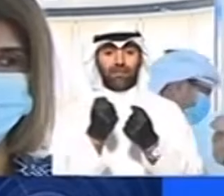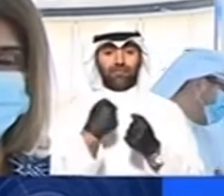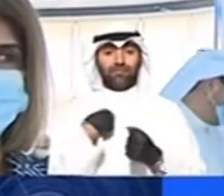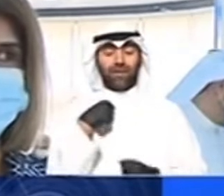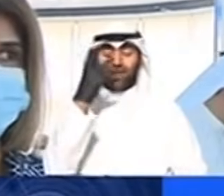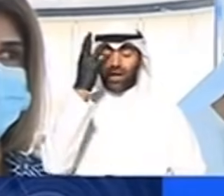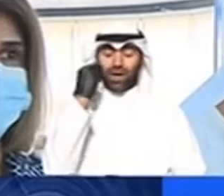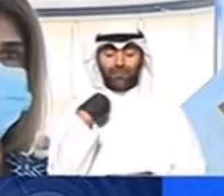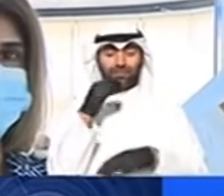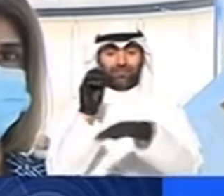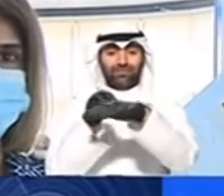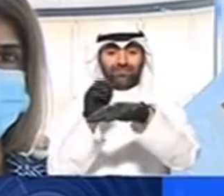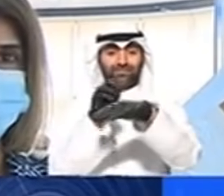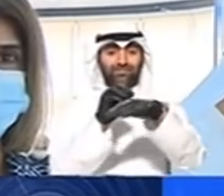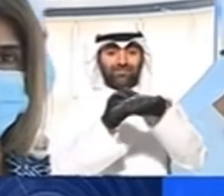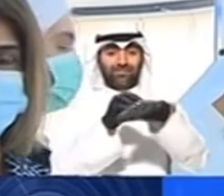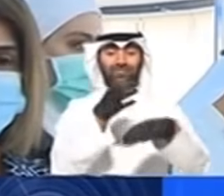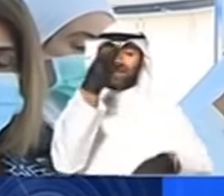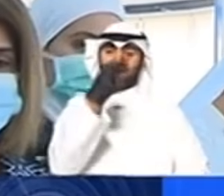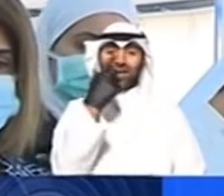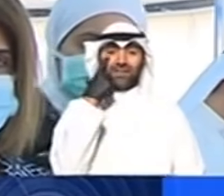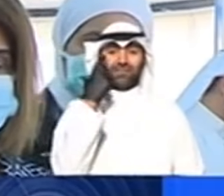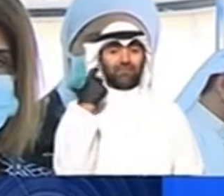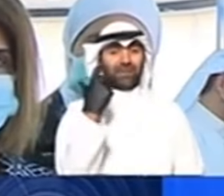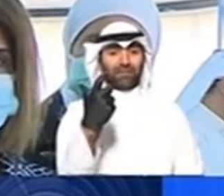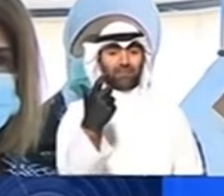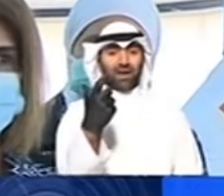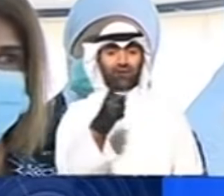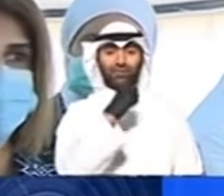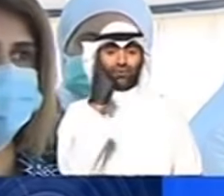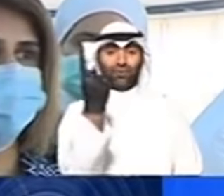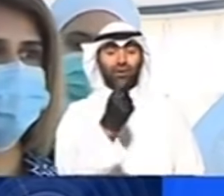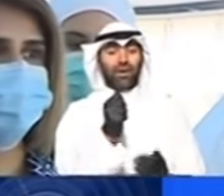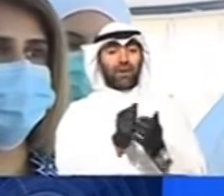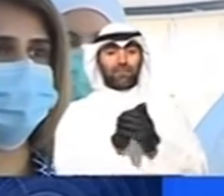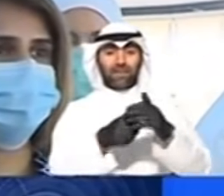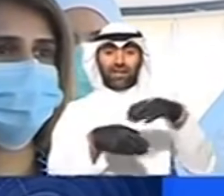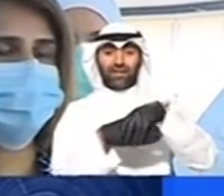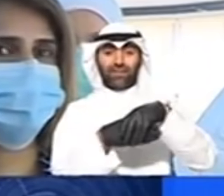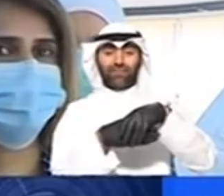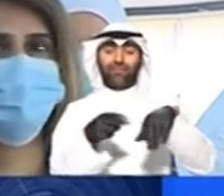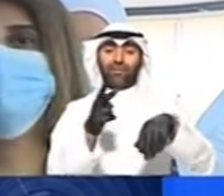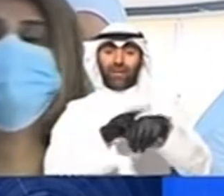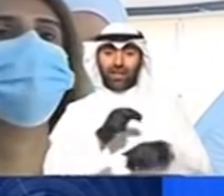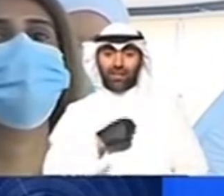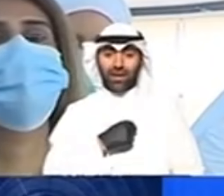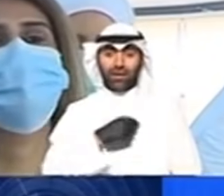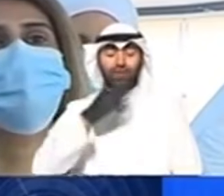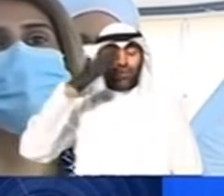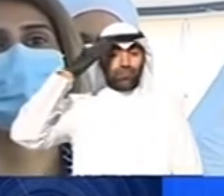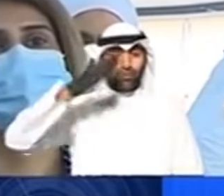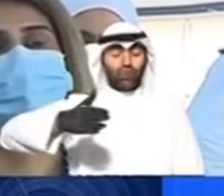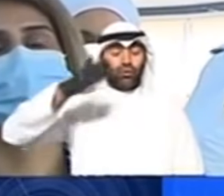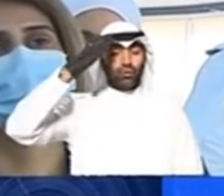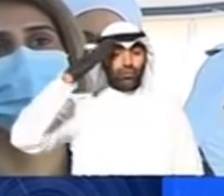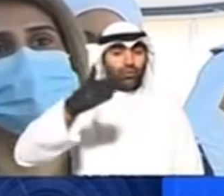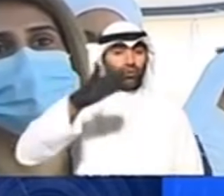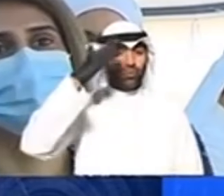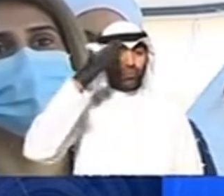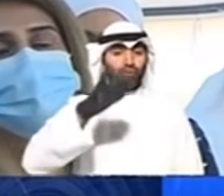تجنبنا انتشار العدوى، مع شكري وتقديري لكل من